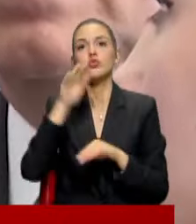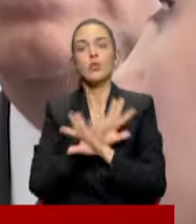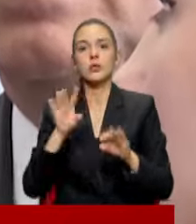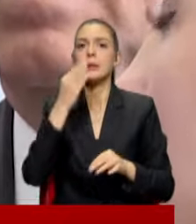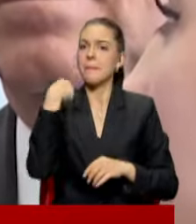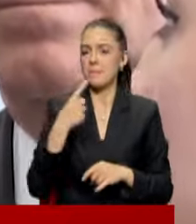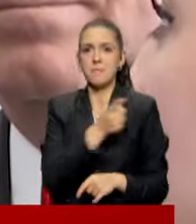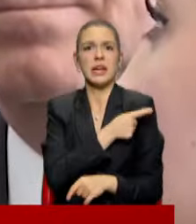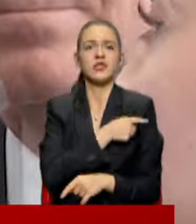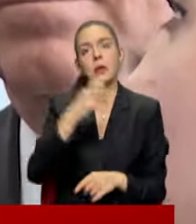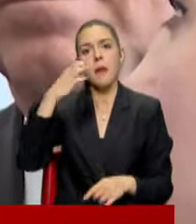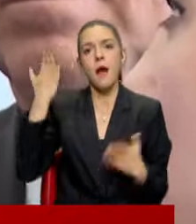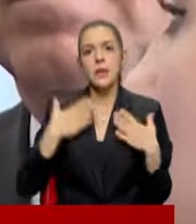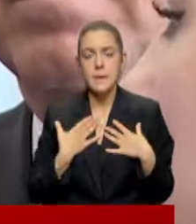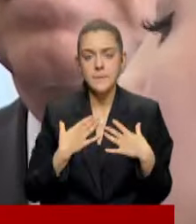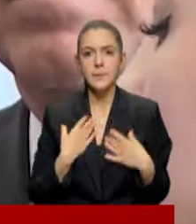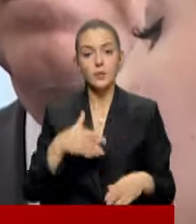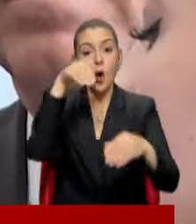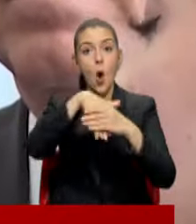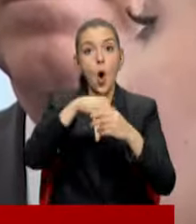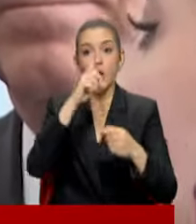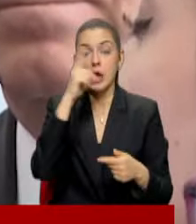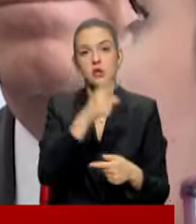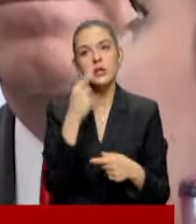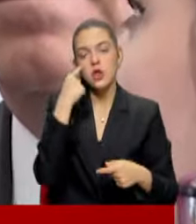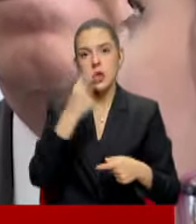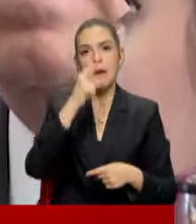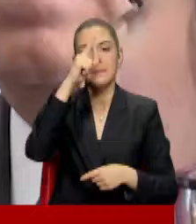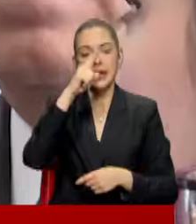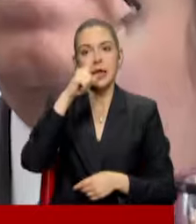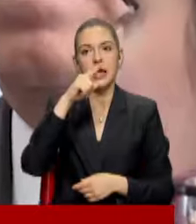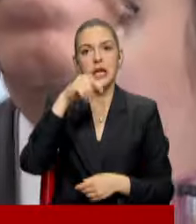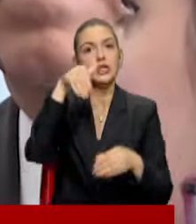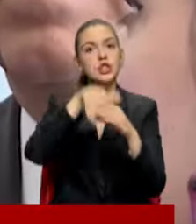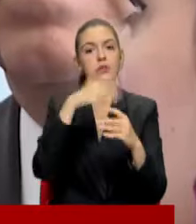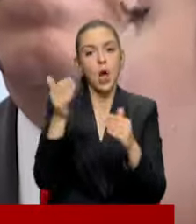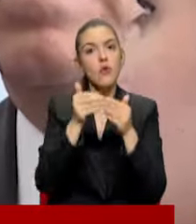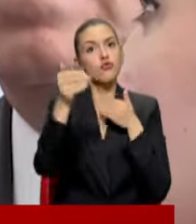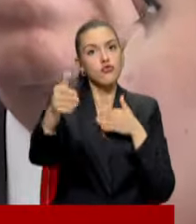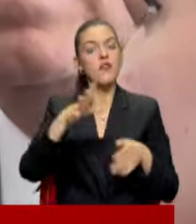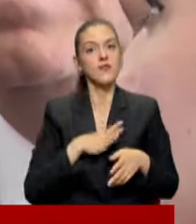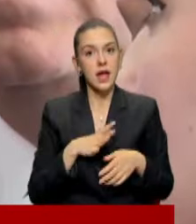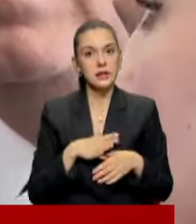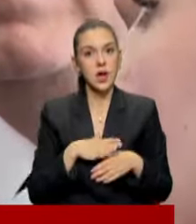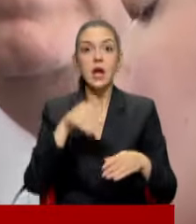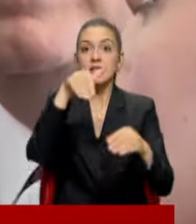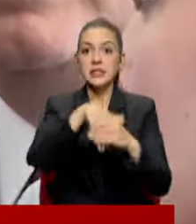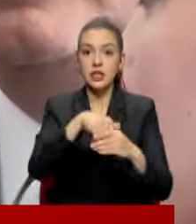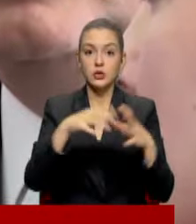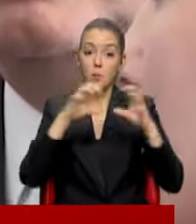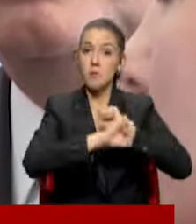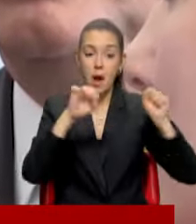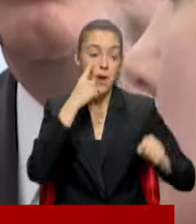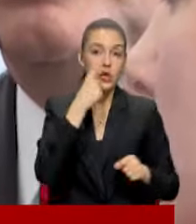Parti hiç böyle düşünmez ama oy oranınız sizi bir seçimden uzak tutuyorsa seçimi mayınlı saha olarak nitelendirirsiniz